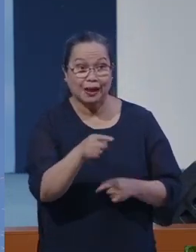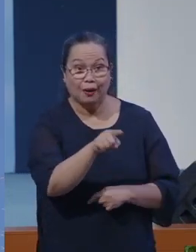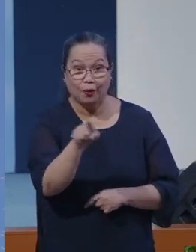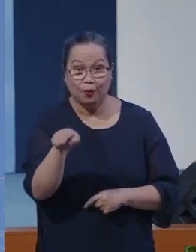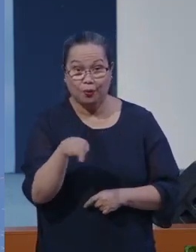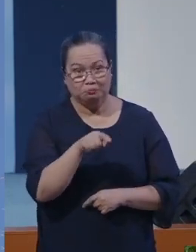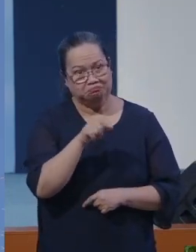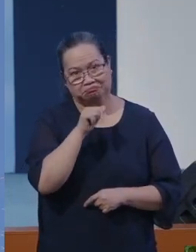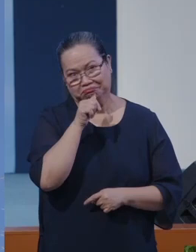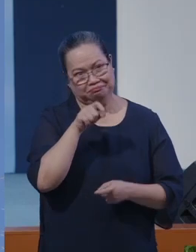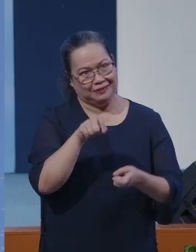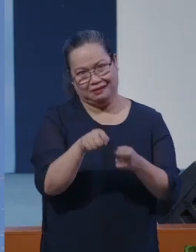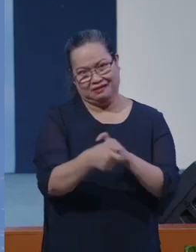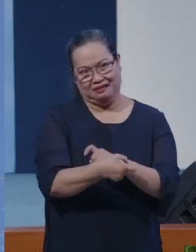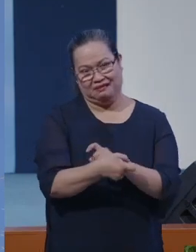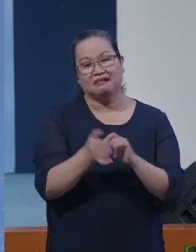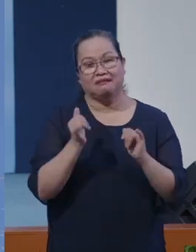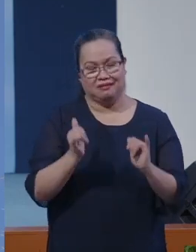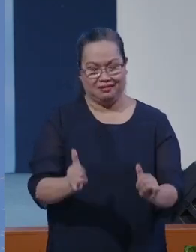hindi nagbabago.